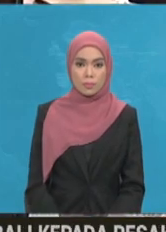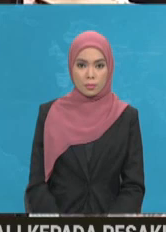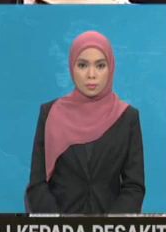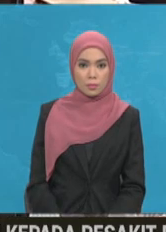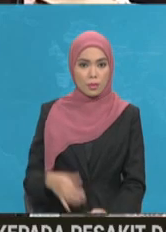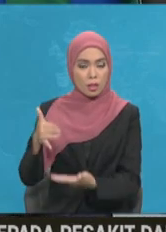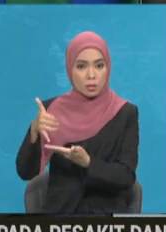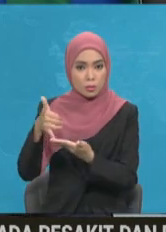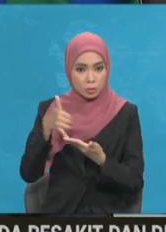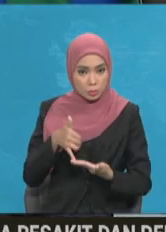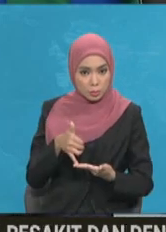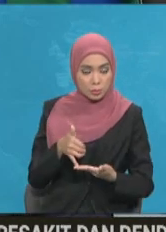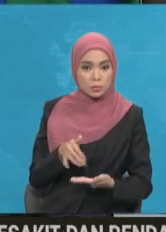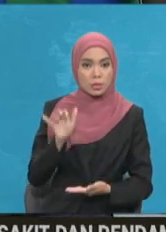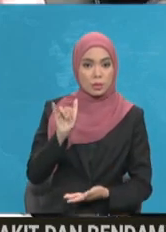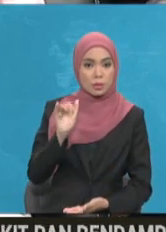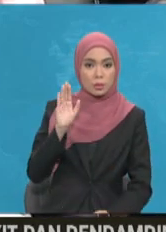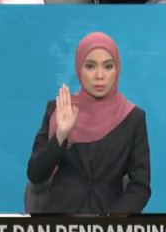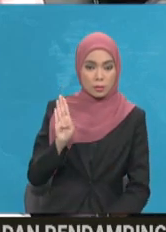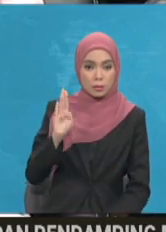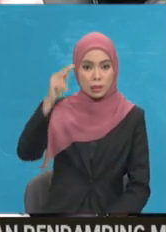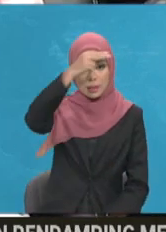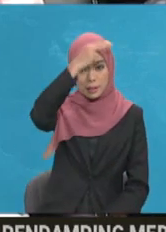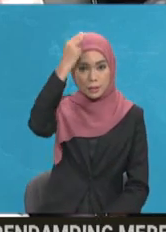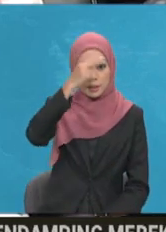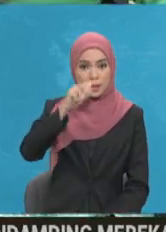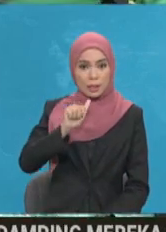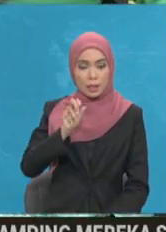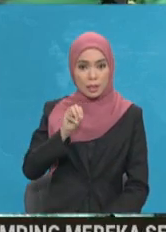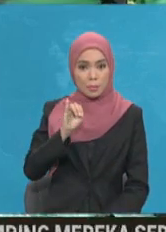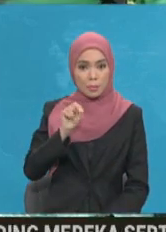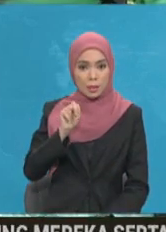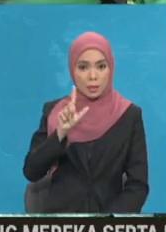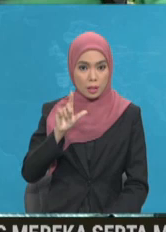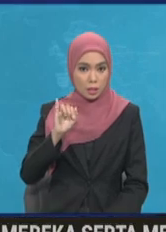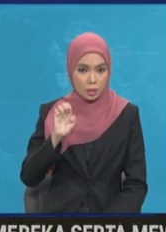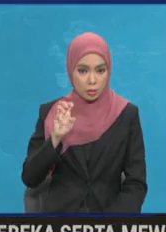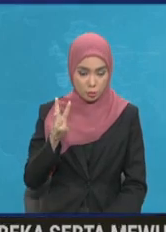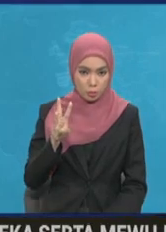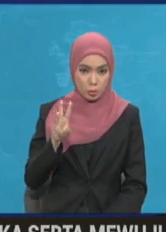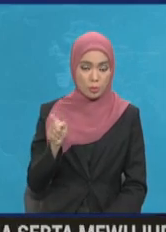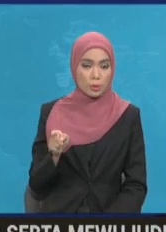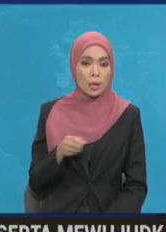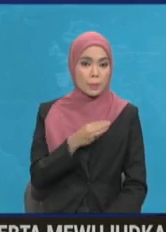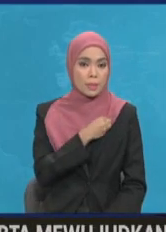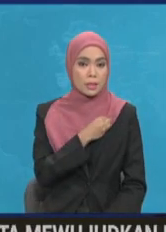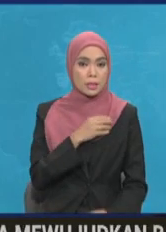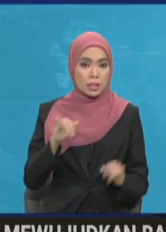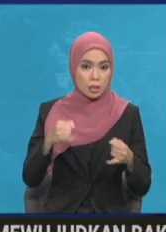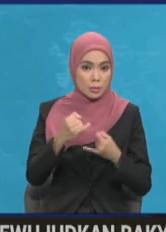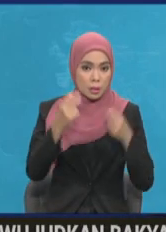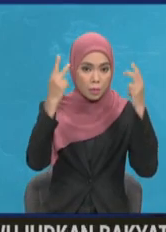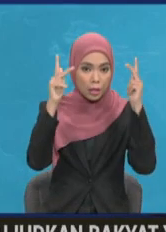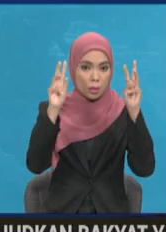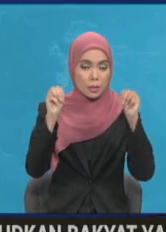hadir yang berformat Datuk Sri Setia Dr Awang Haji Muhammad Amin Yu bin Abdullah menteri di jabatan Perdana Menteri dan menteri